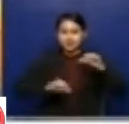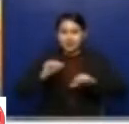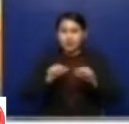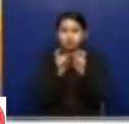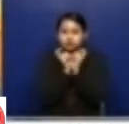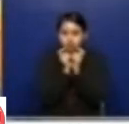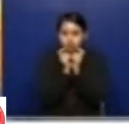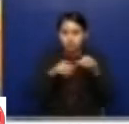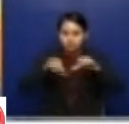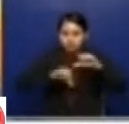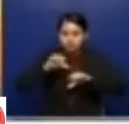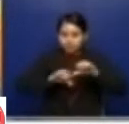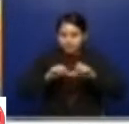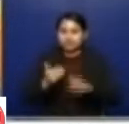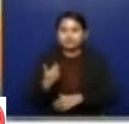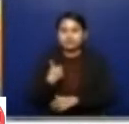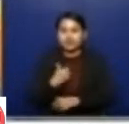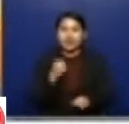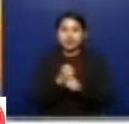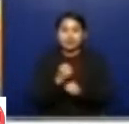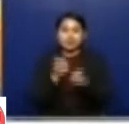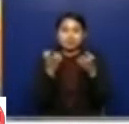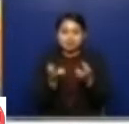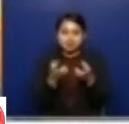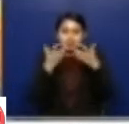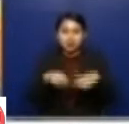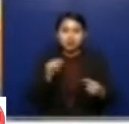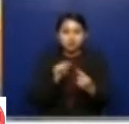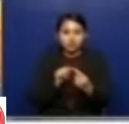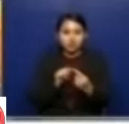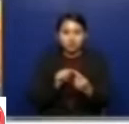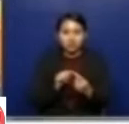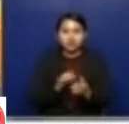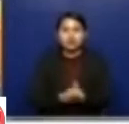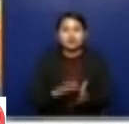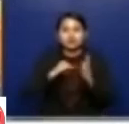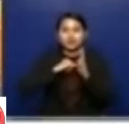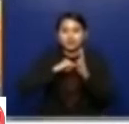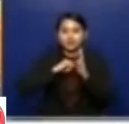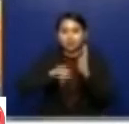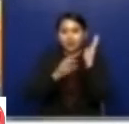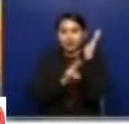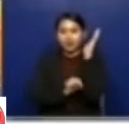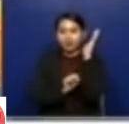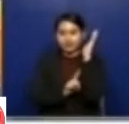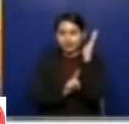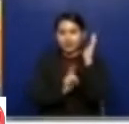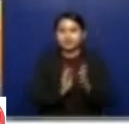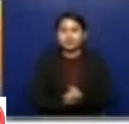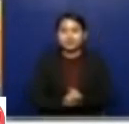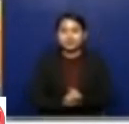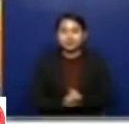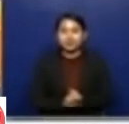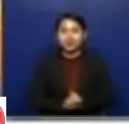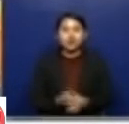อมและการทำเหมืองดีบุกในตำบลร่อนพิบูลจังหวัดนครศรีธรรมราชการปนเปื้อนตะ